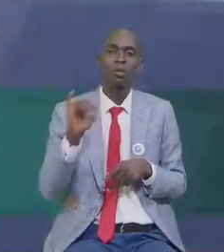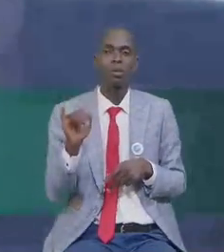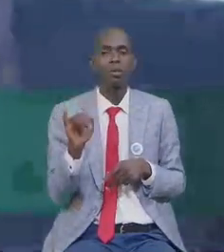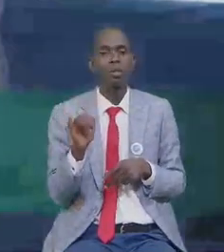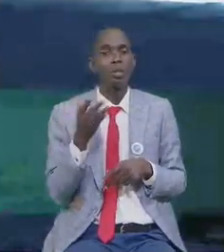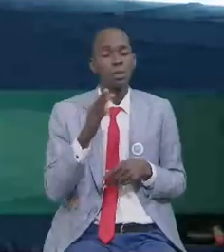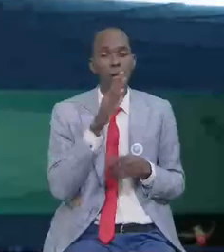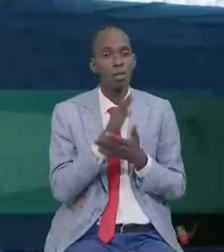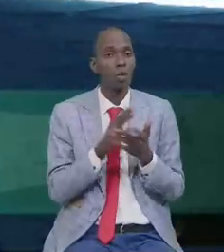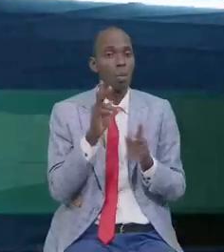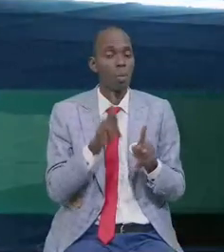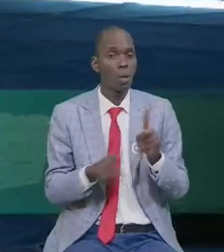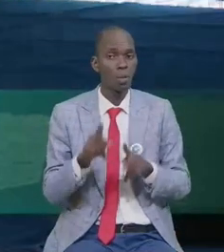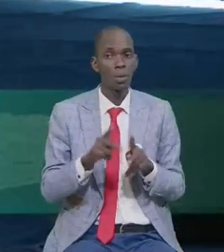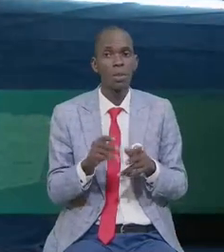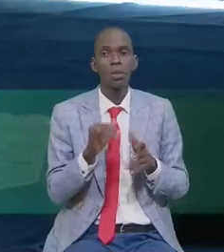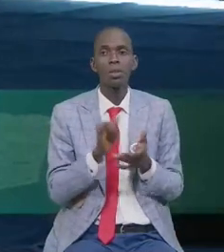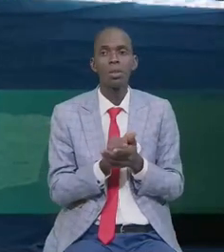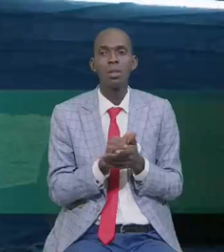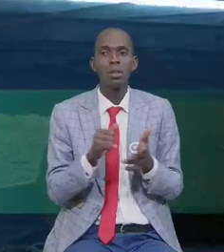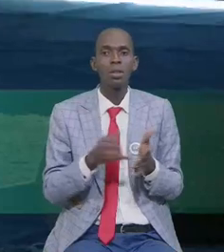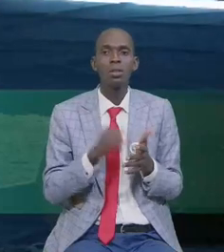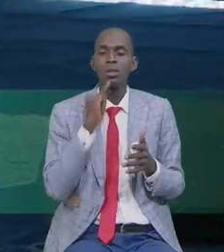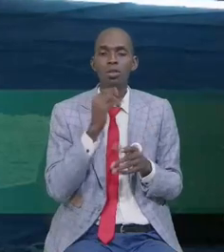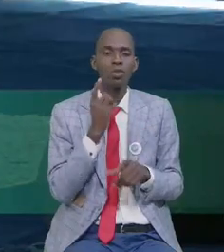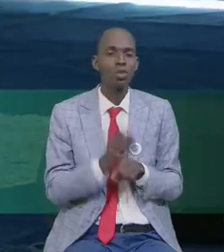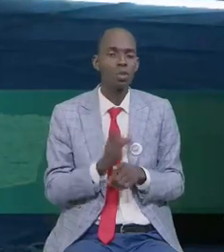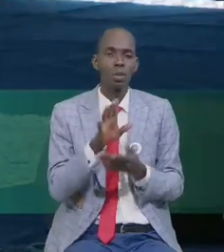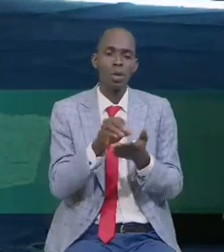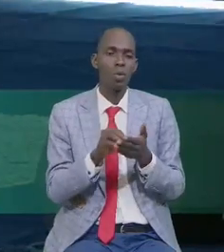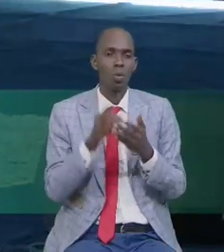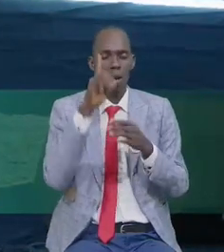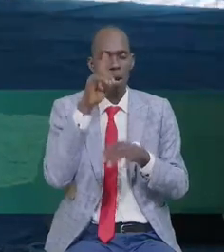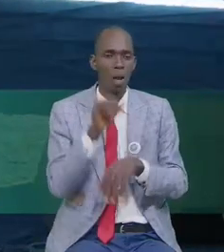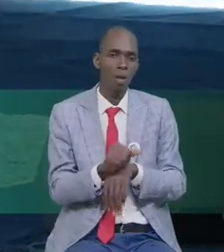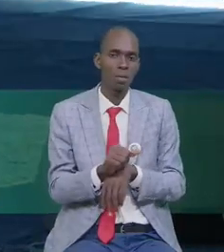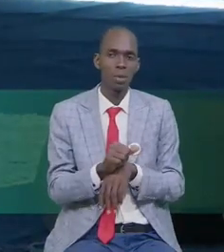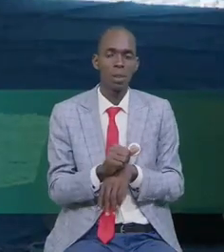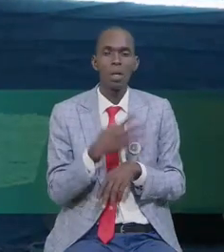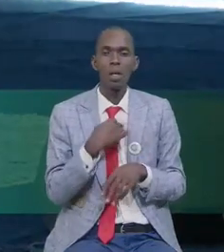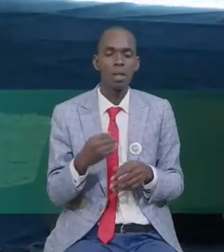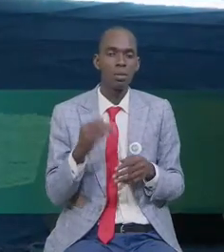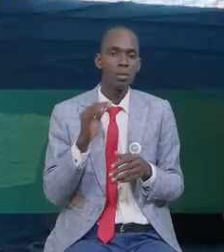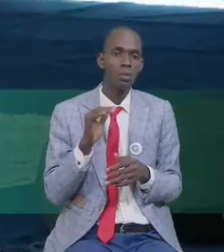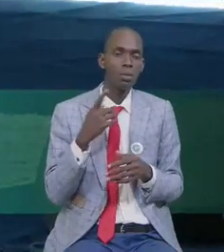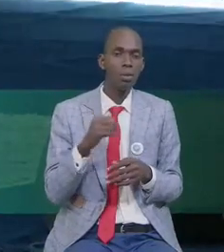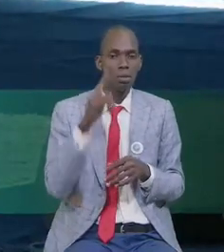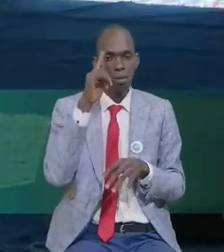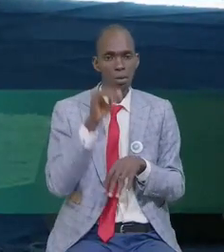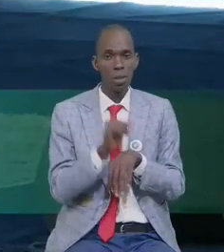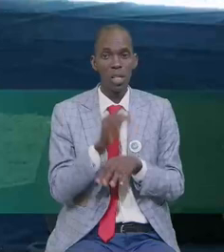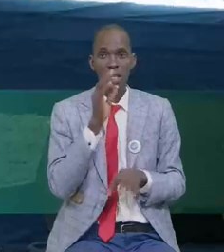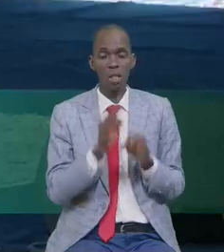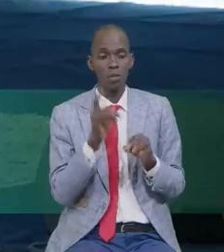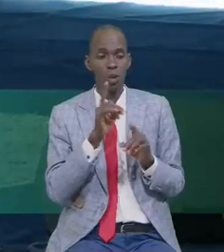Frapper de façon individuelle. Vous savez, certaines personnes, c'est juste une habitude. Et l'habitude, si vous